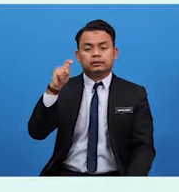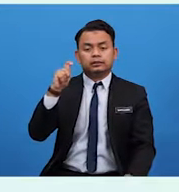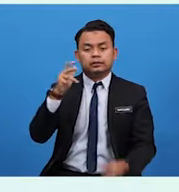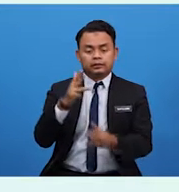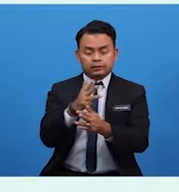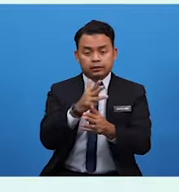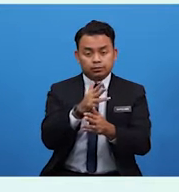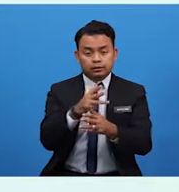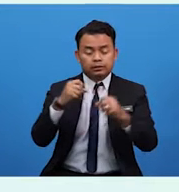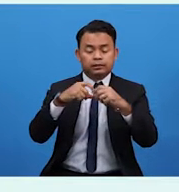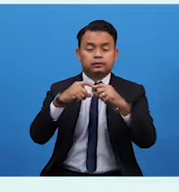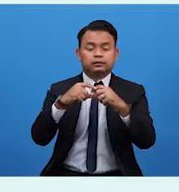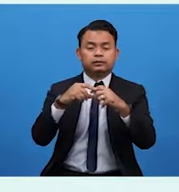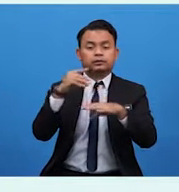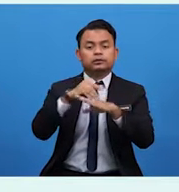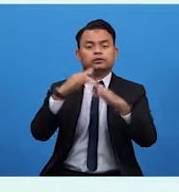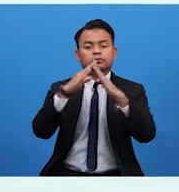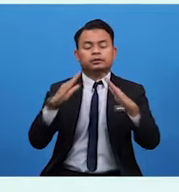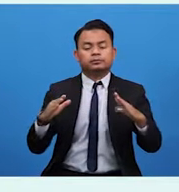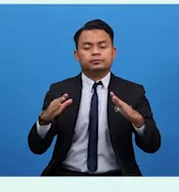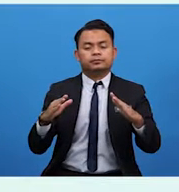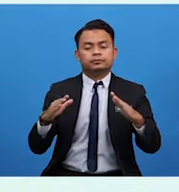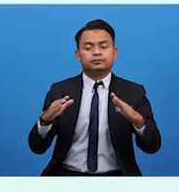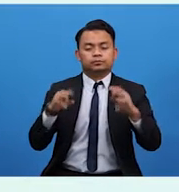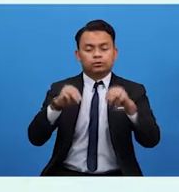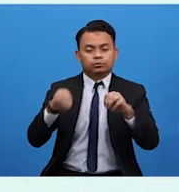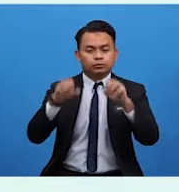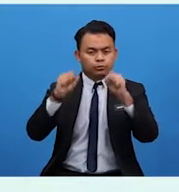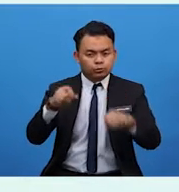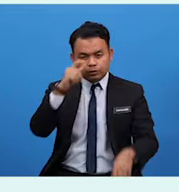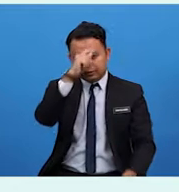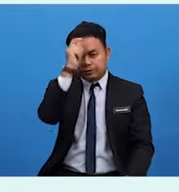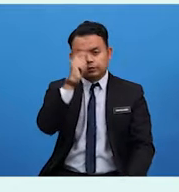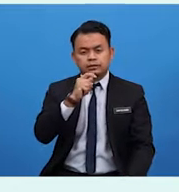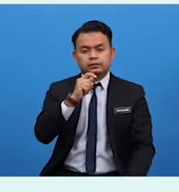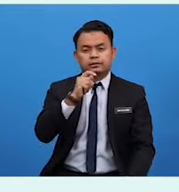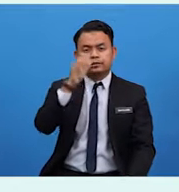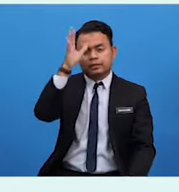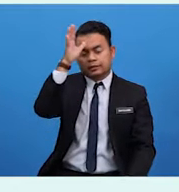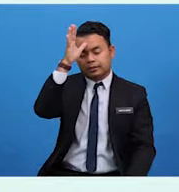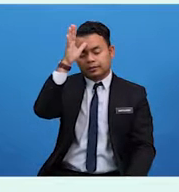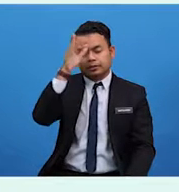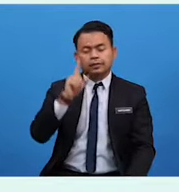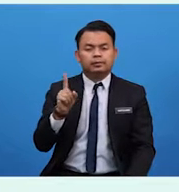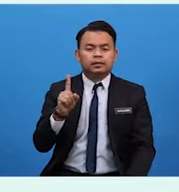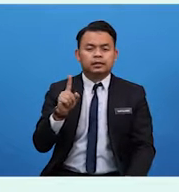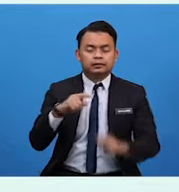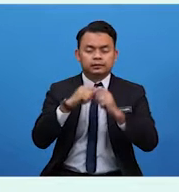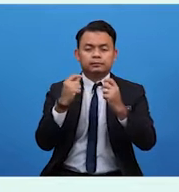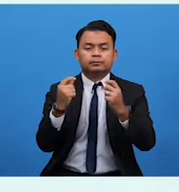Murid-murid boleh bertanya kepada bapa, di manakah terletaknya unit kawalan elektrik di rumah